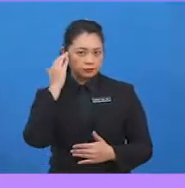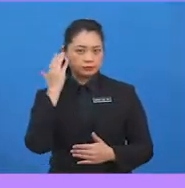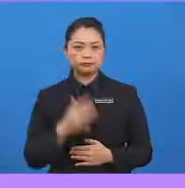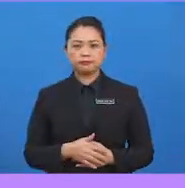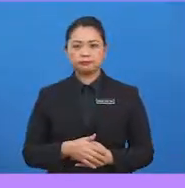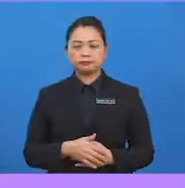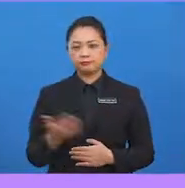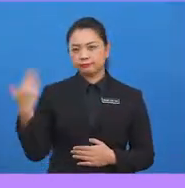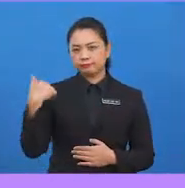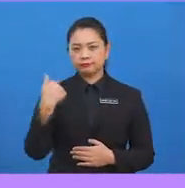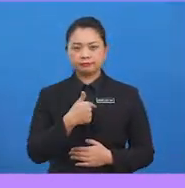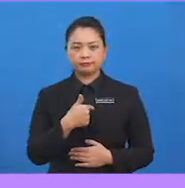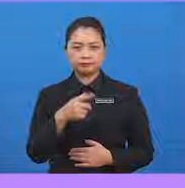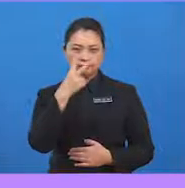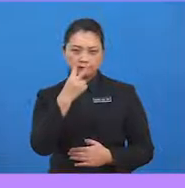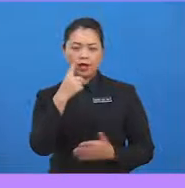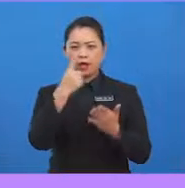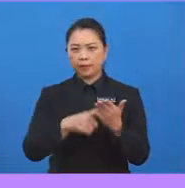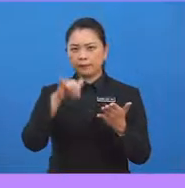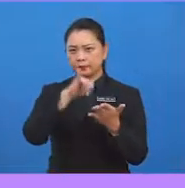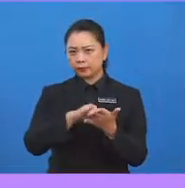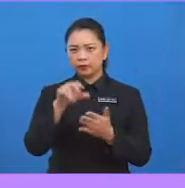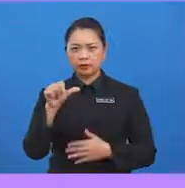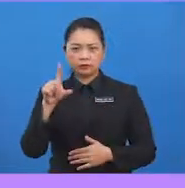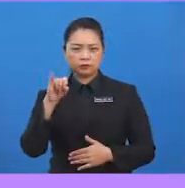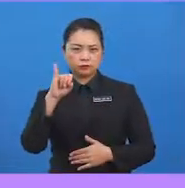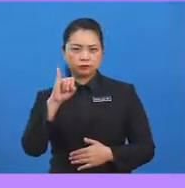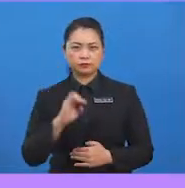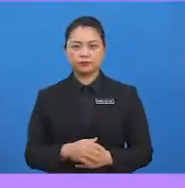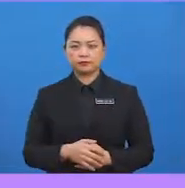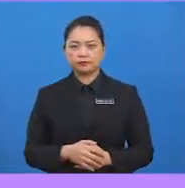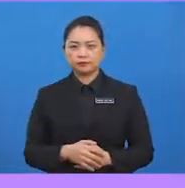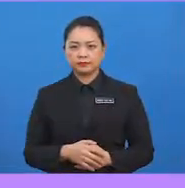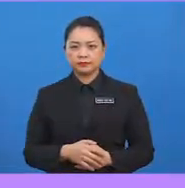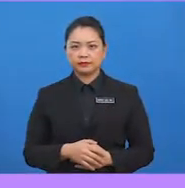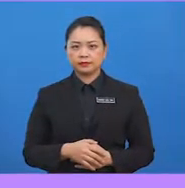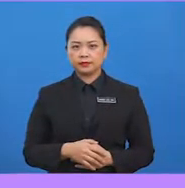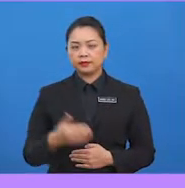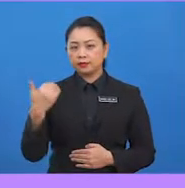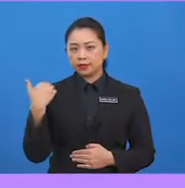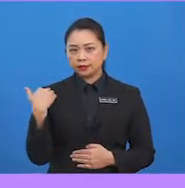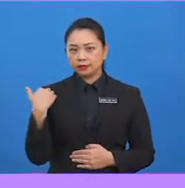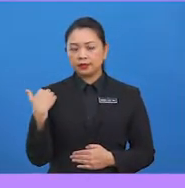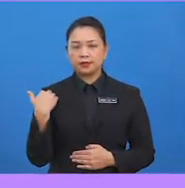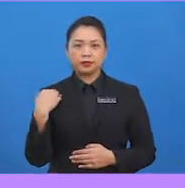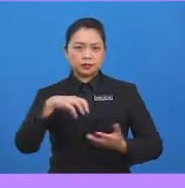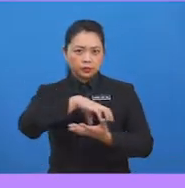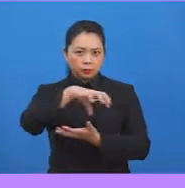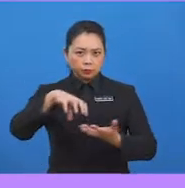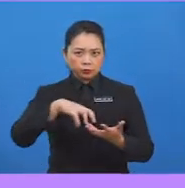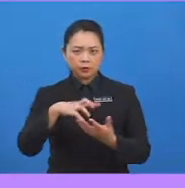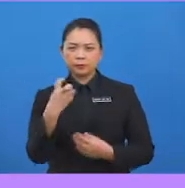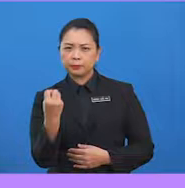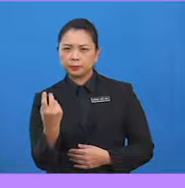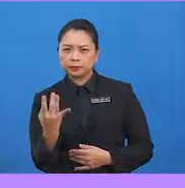Mari kita mengenali apa itu alloy dengan lebih mendalam lagi. Alloy merupakan campuran